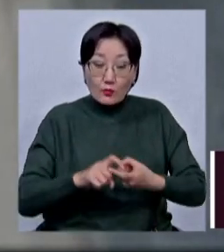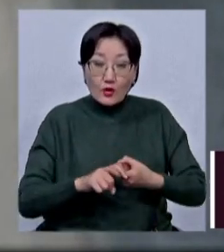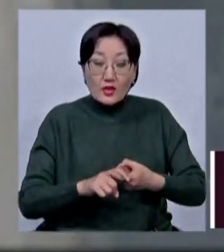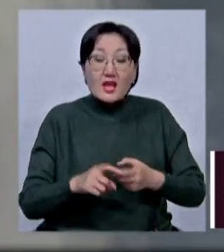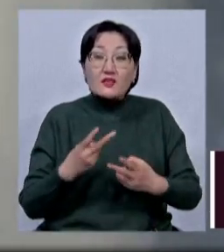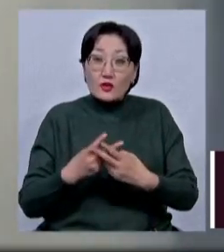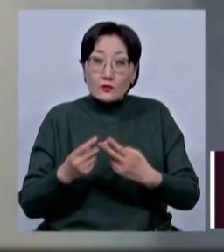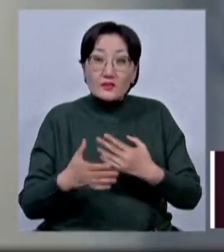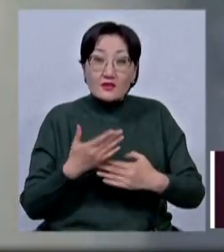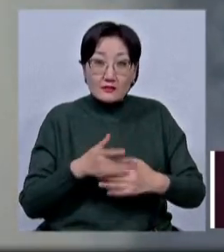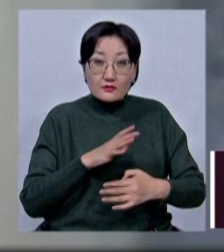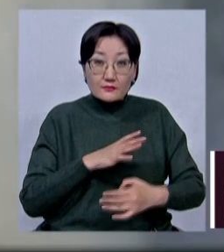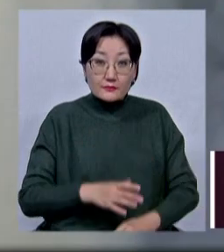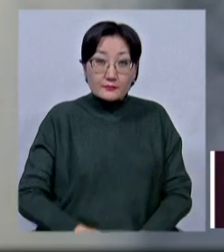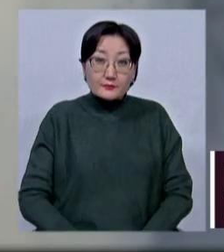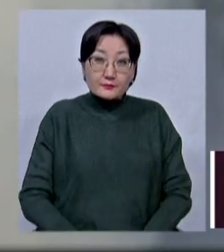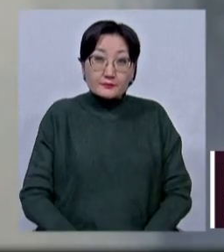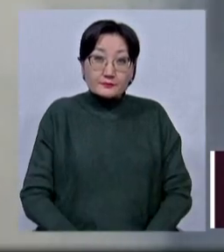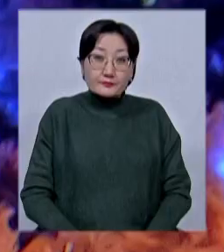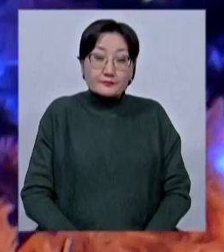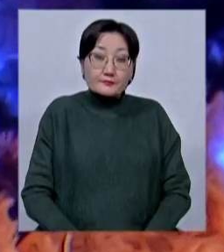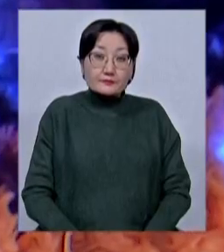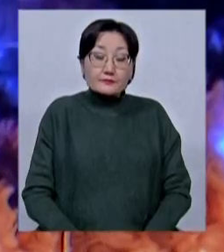болғанын мәлімдеген болатын.